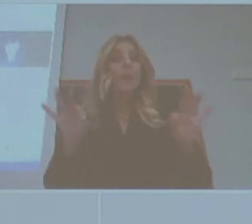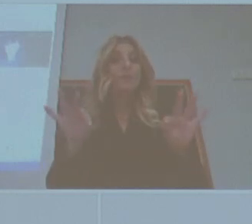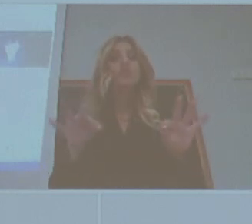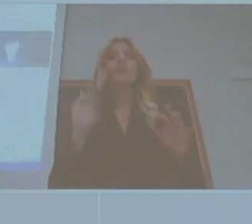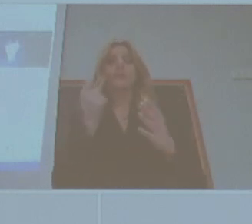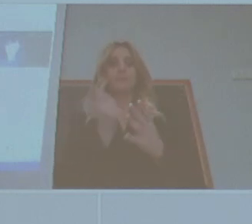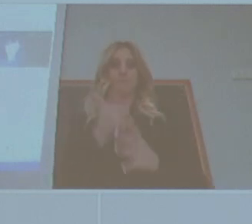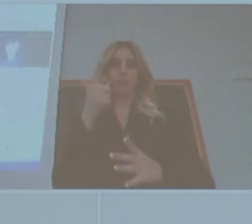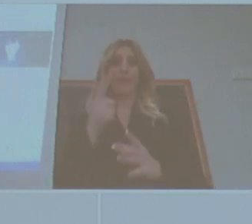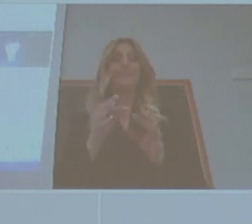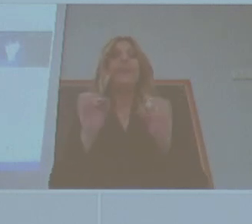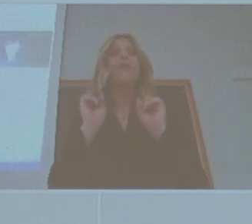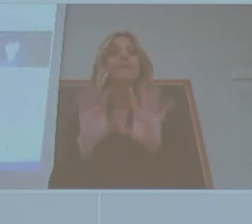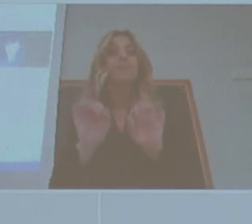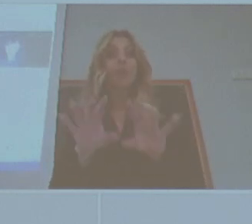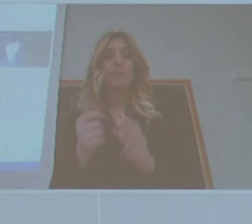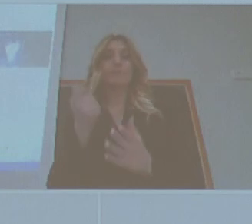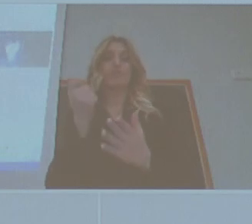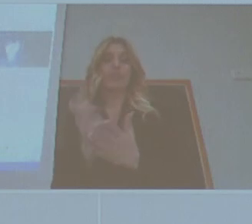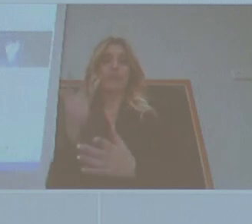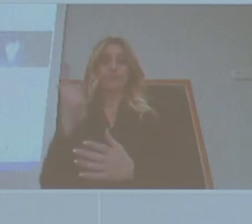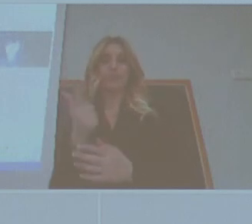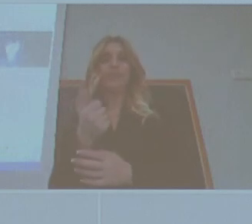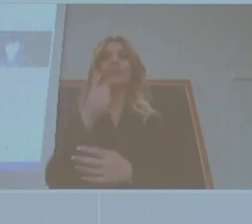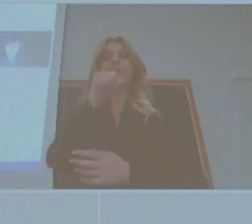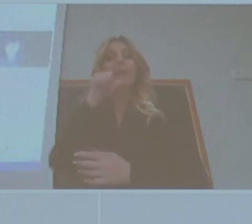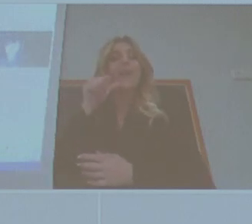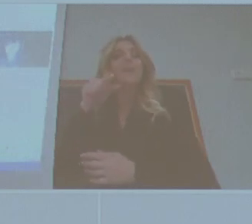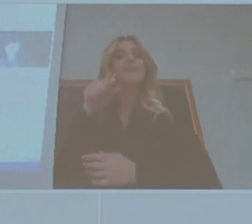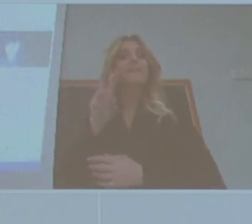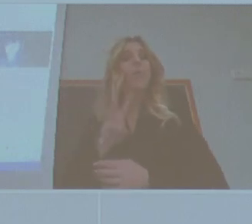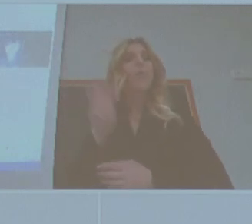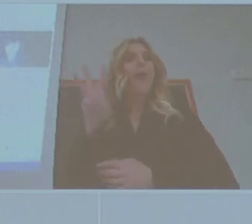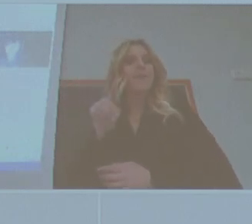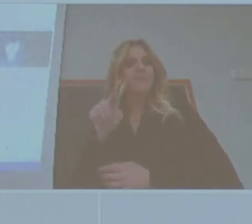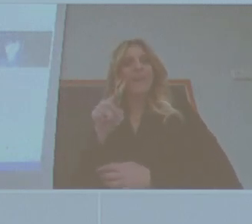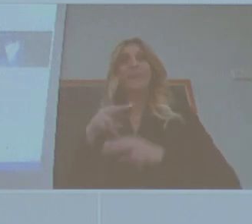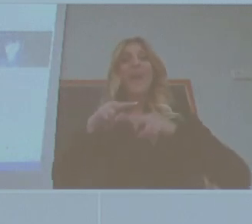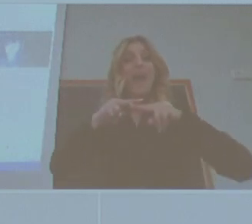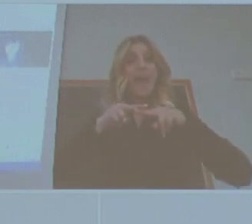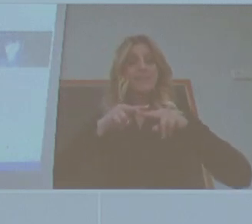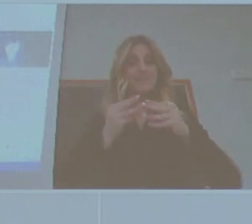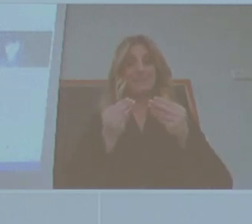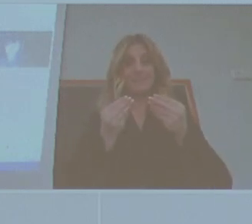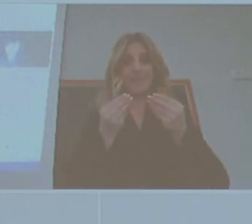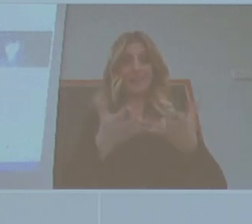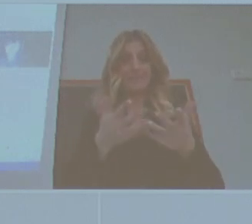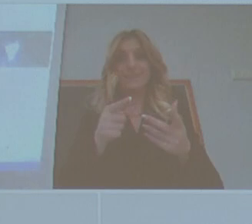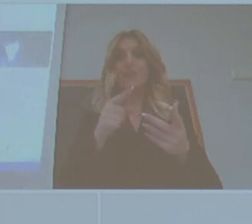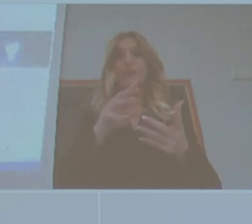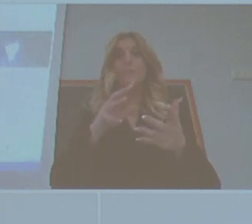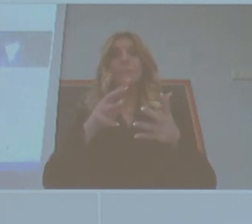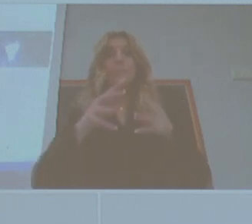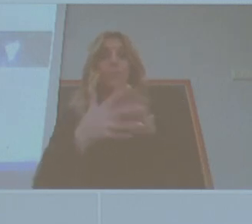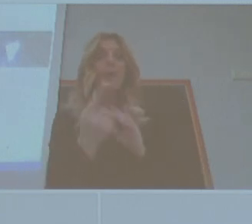la formazione. Quindi occorre modificare un welfare da assistenza, assistenzialistico, in un welfare